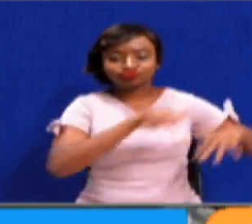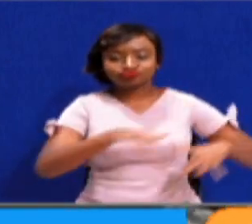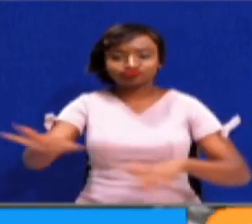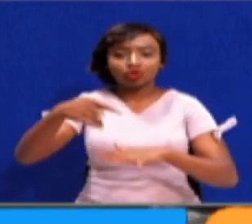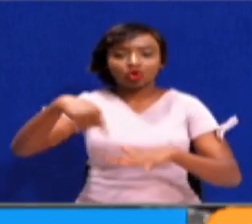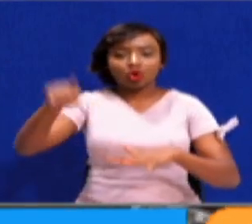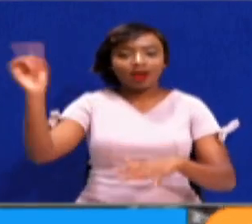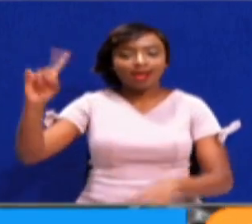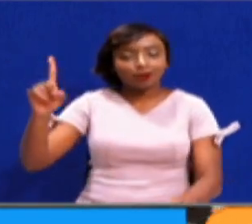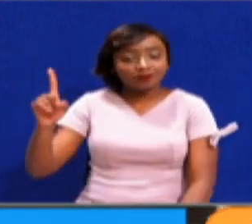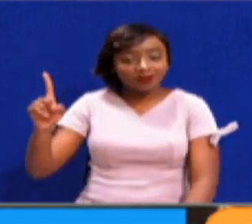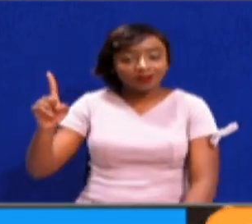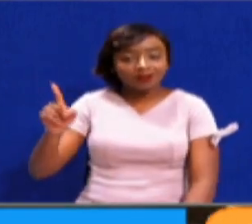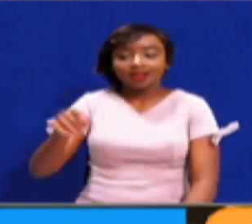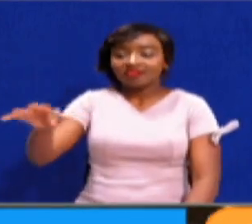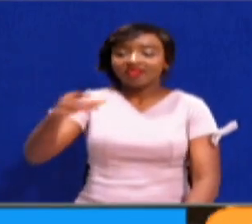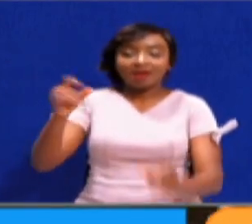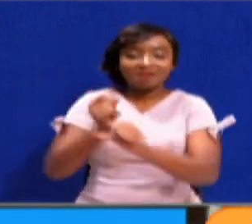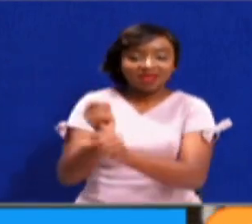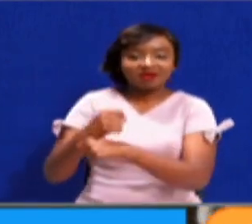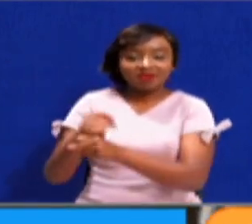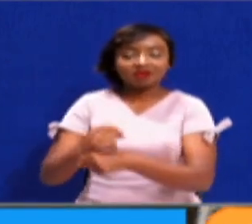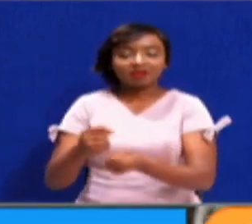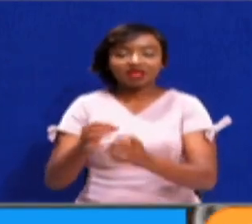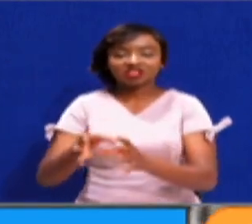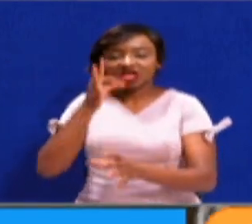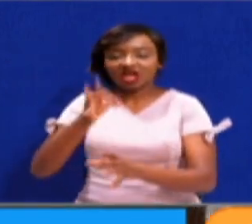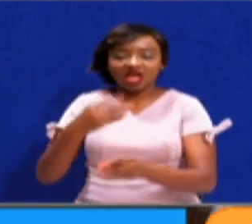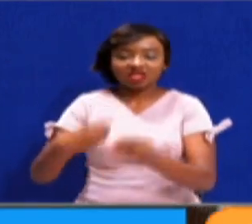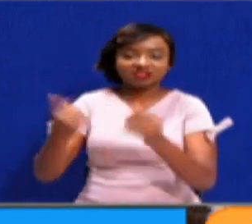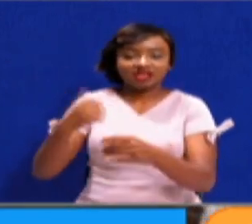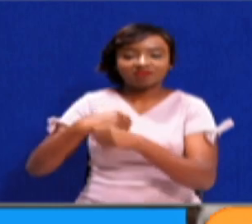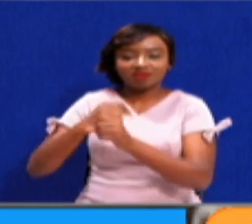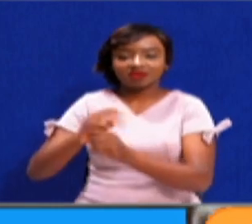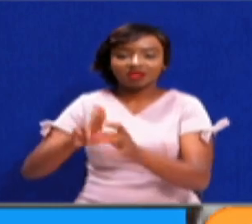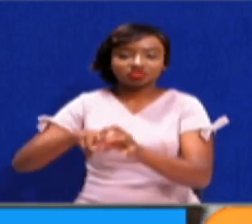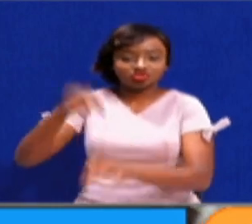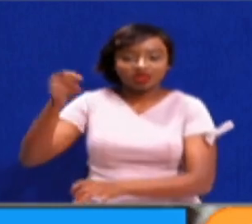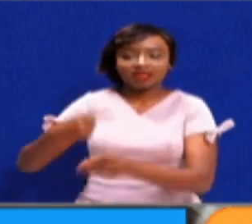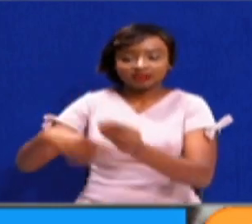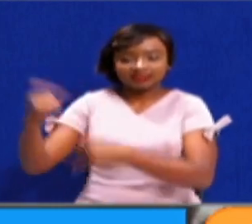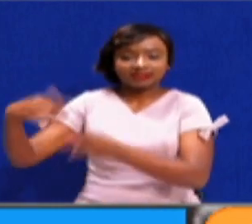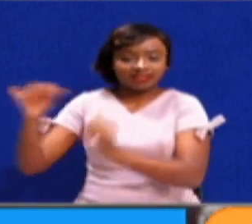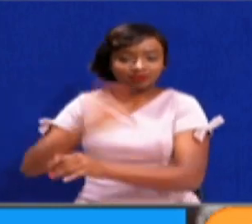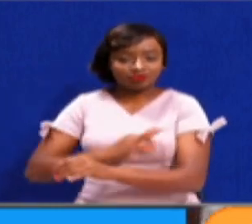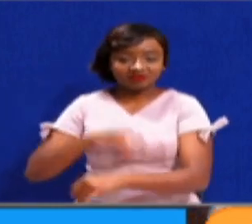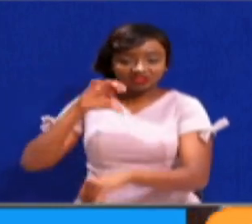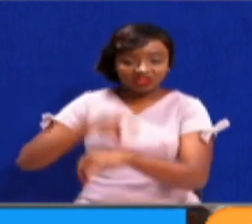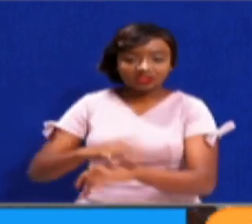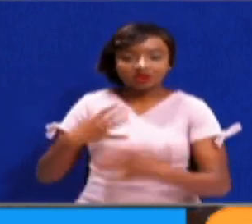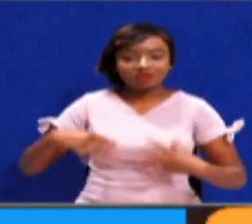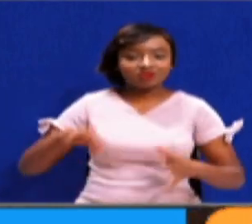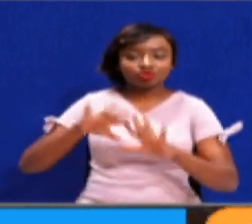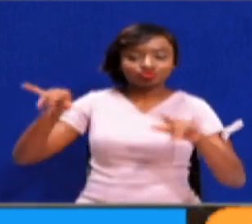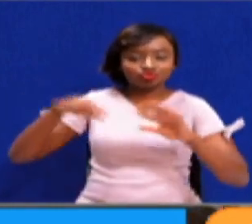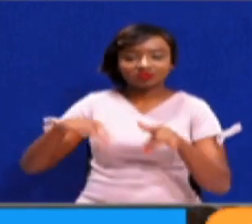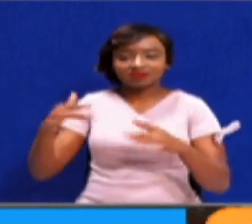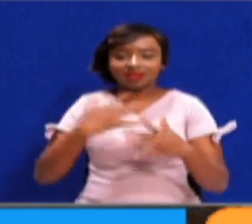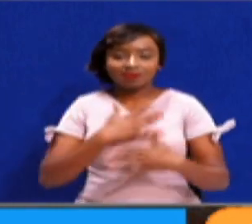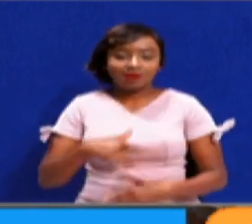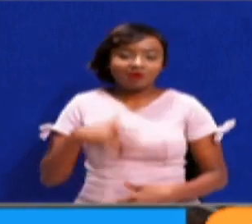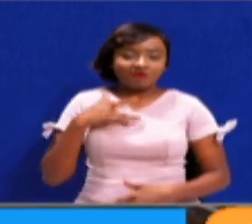Nairobi. Eh? Inatengeneza pombe, inauzwa mabilioni. Inatengeneza soda, inauzwa mabilioni. Watu wanaogelea, huko